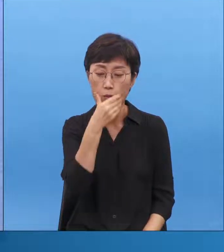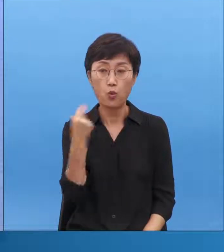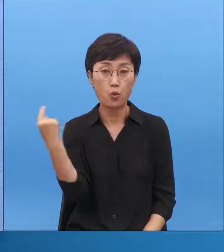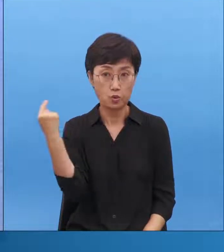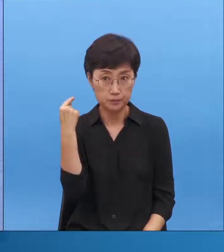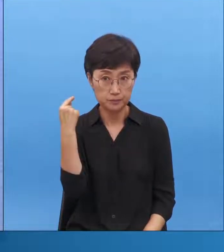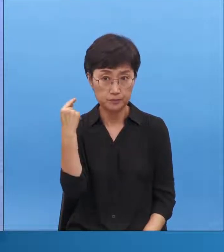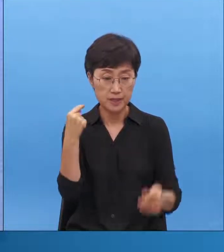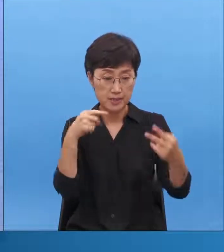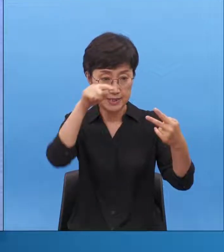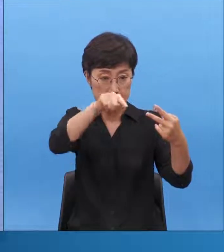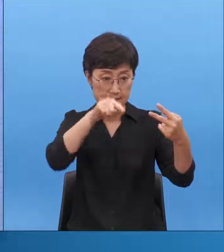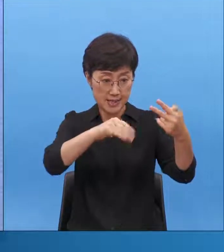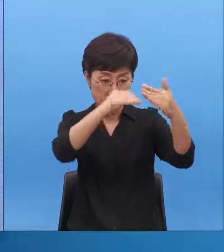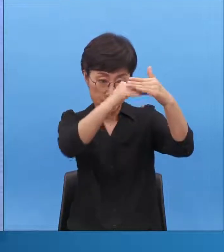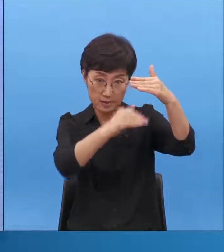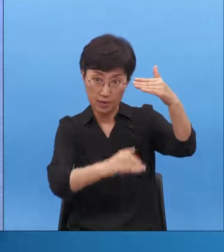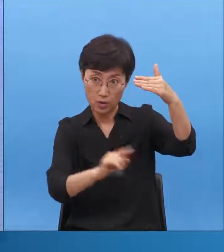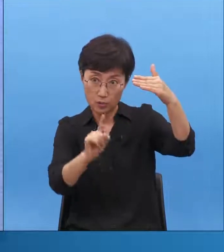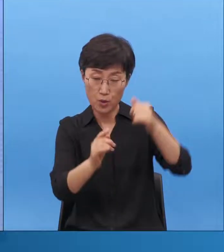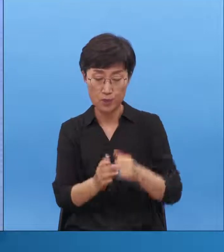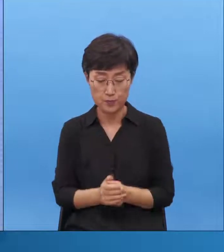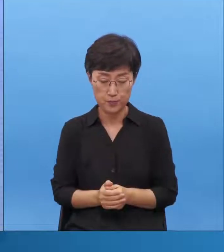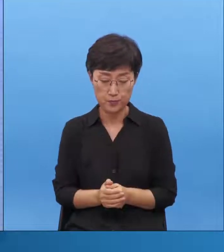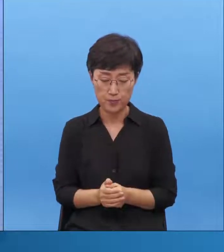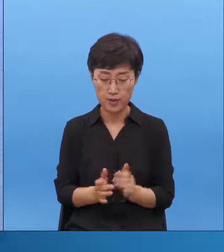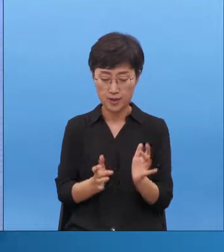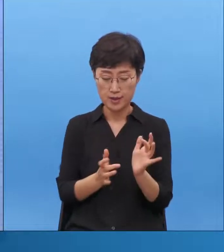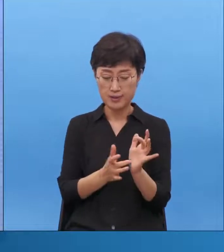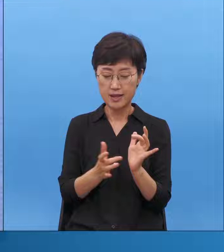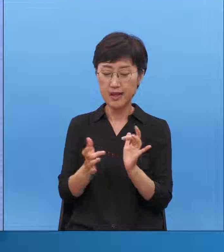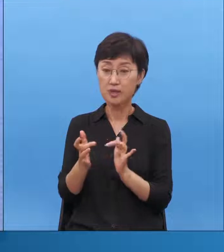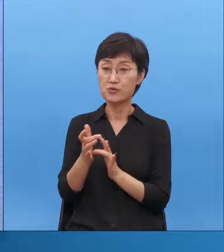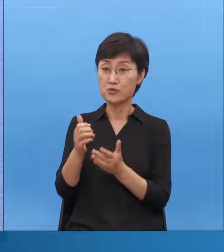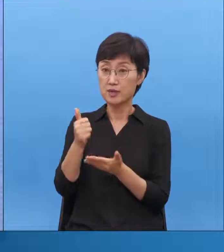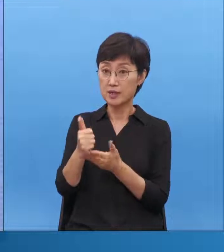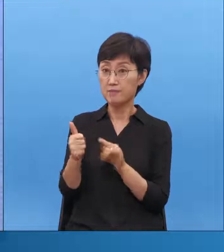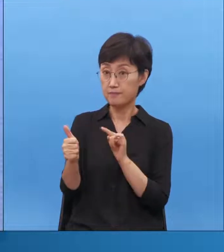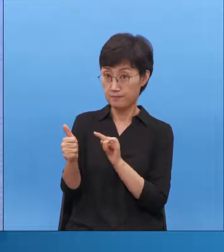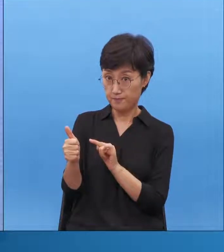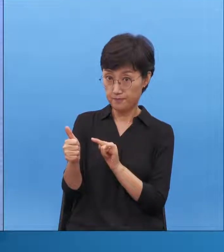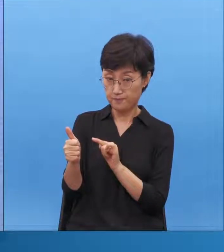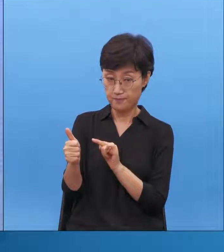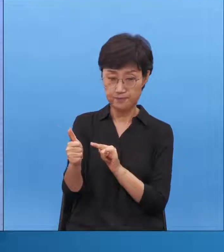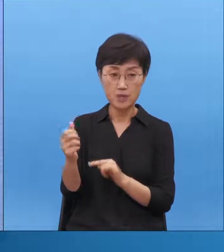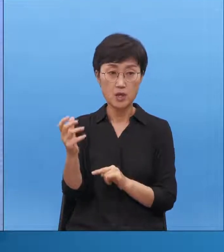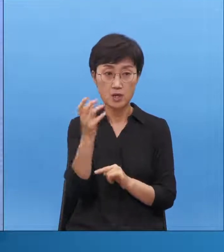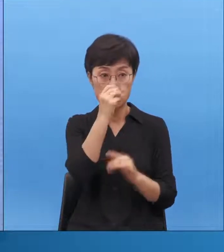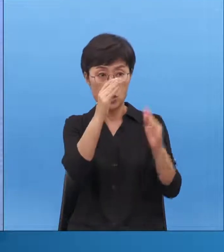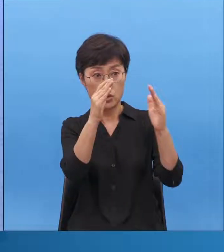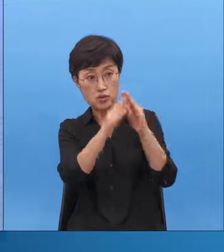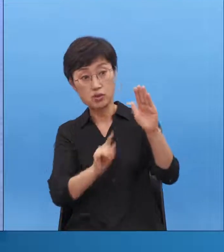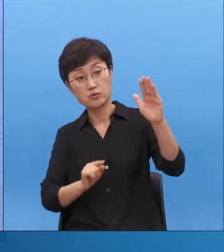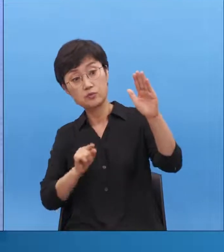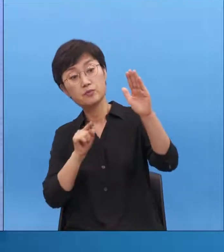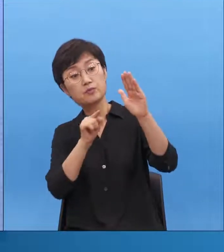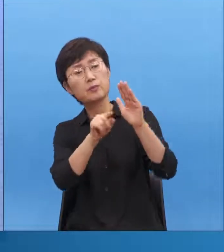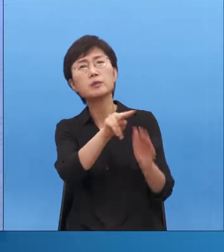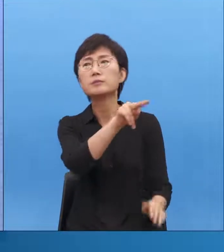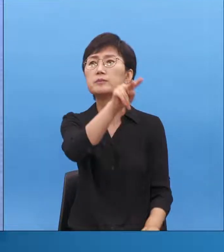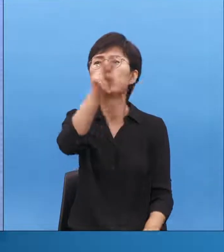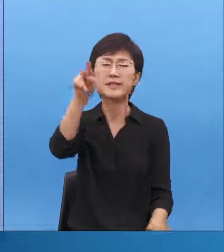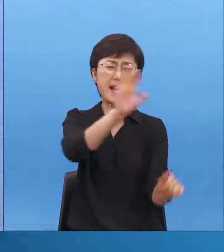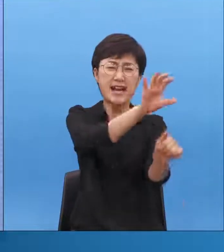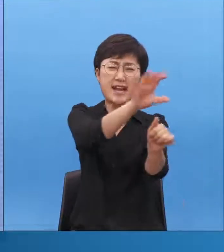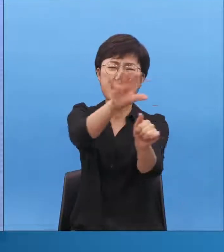예수님께서 성전에 가서 막 책망하신 적이 있잖아요. 그렇죠? Now we see that in John chapter 2 that Jesus goes into the temple courts and then